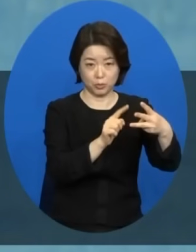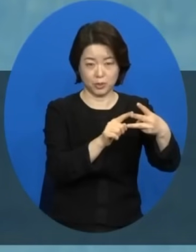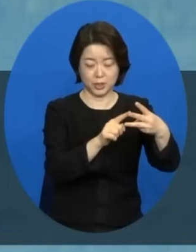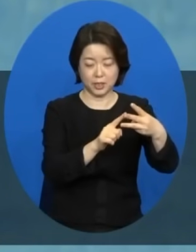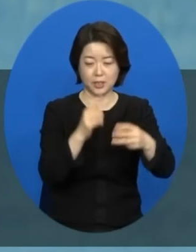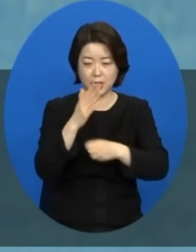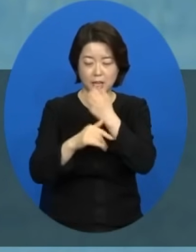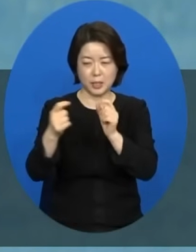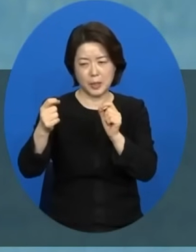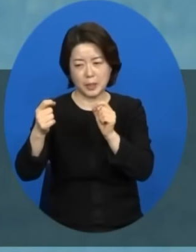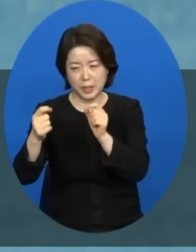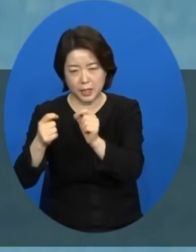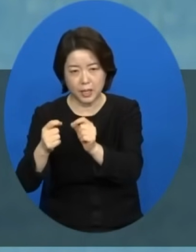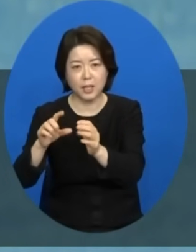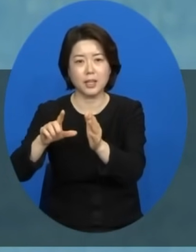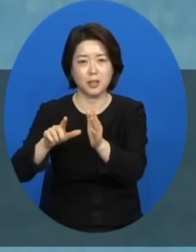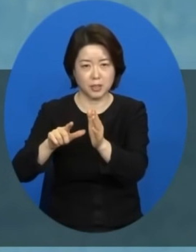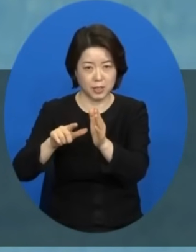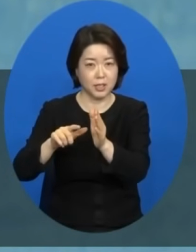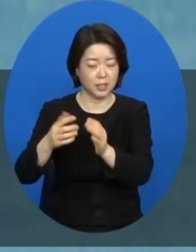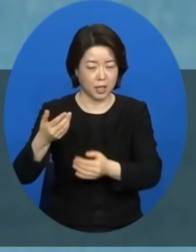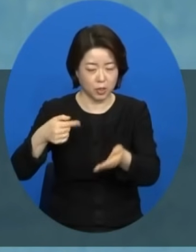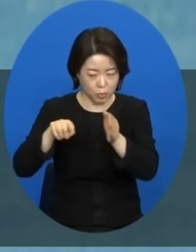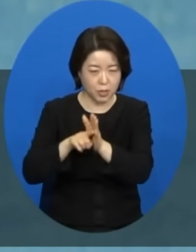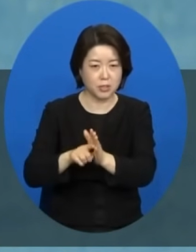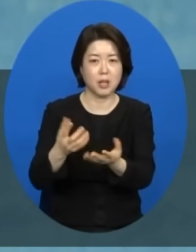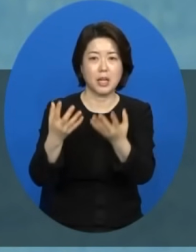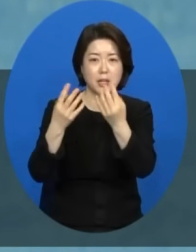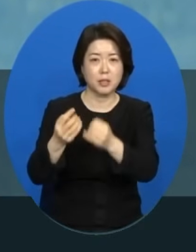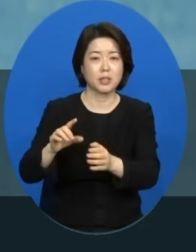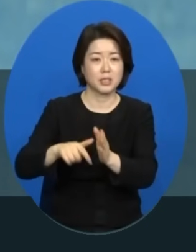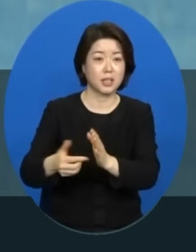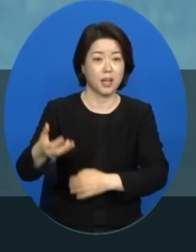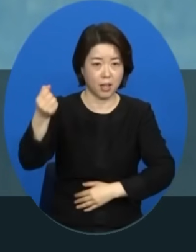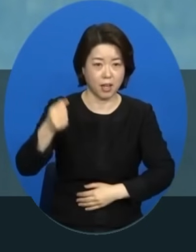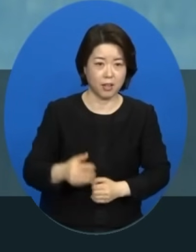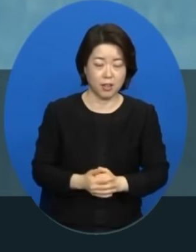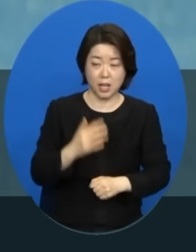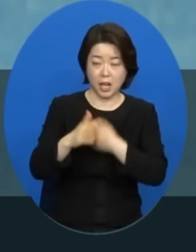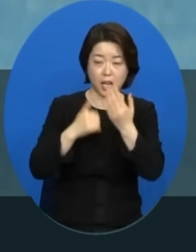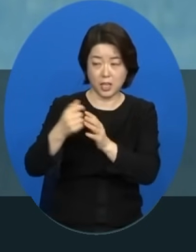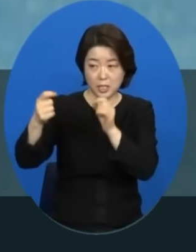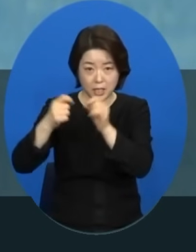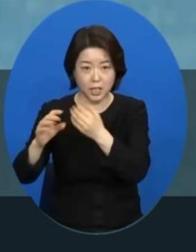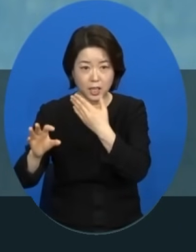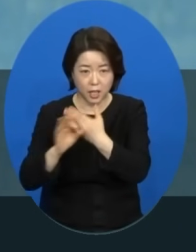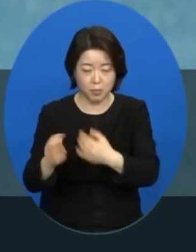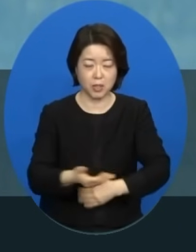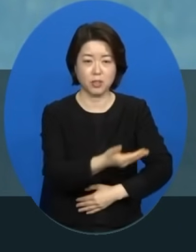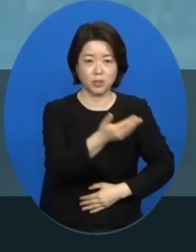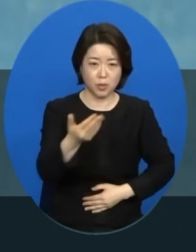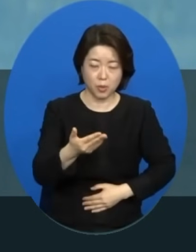겁니다. 8절에 하나님을 가까이 하라 그리하면 너희를 가까이 하시리라. 굉장히 중요한 원리입니다. 이것도